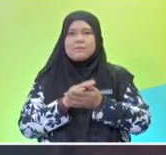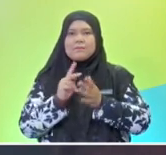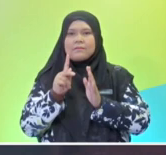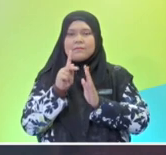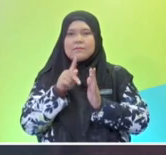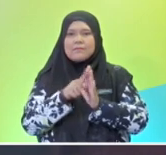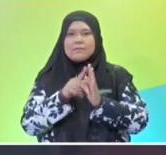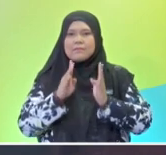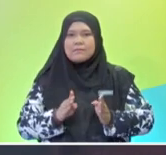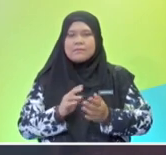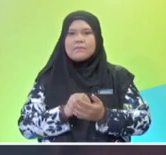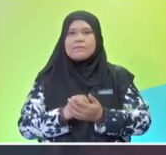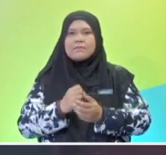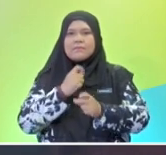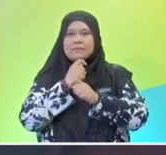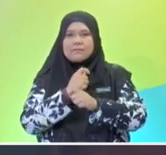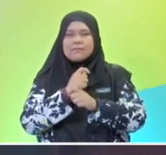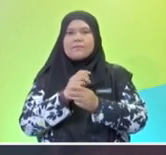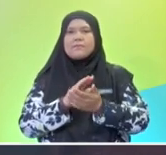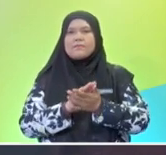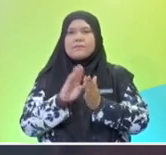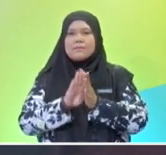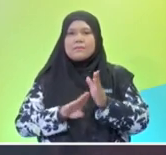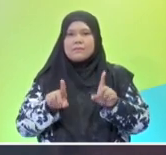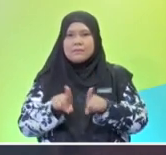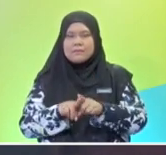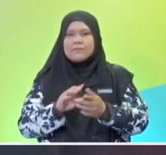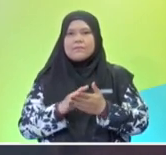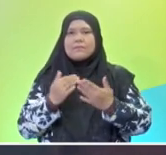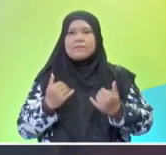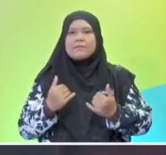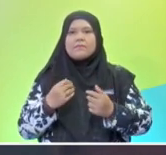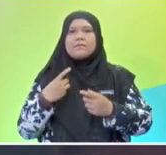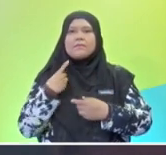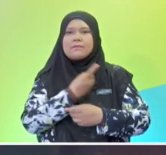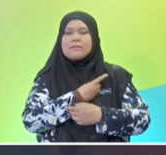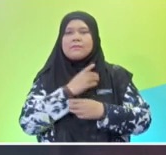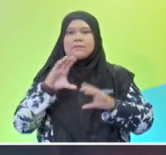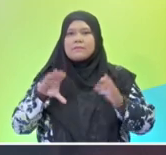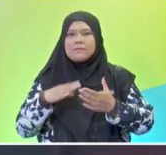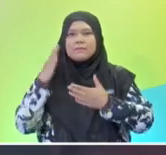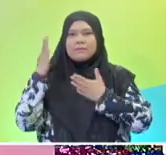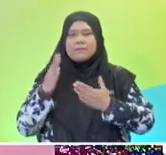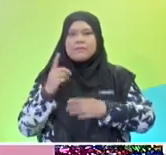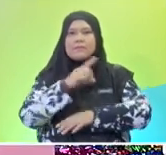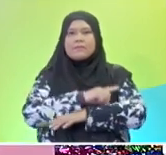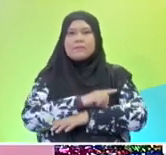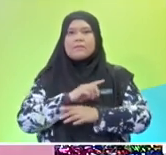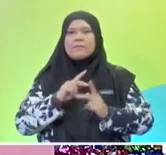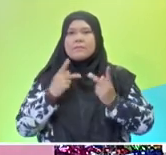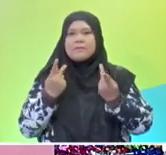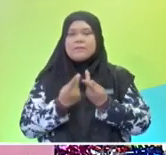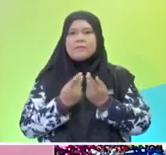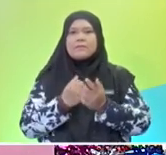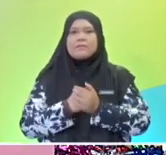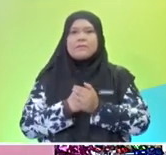bersama. Jadi yang ni pula keluarga hari kita buat sambutan Hari Keluarga. Hari Keluarga. Baik cikgu, kongsikan dengan kita apa lagi yang kita